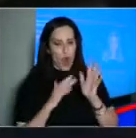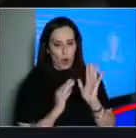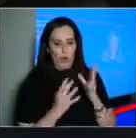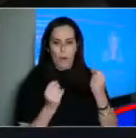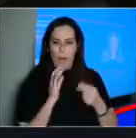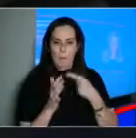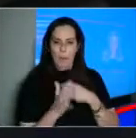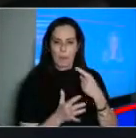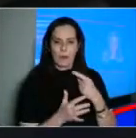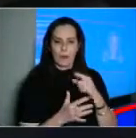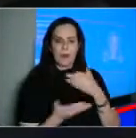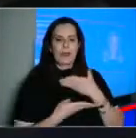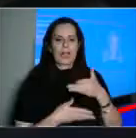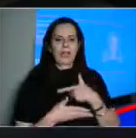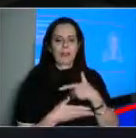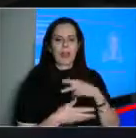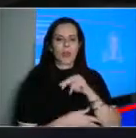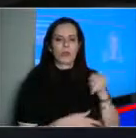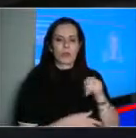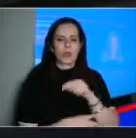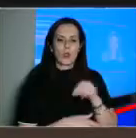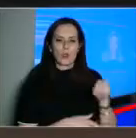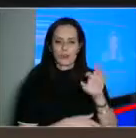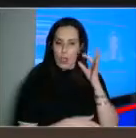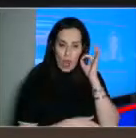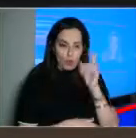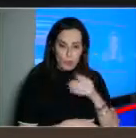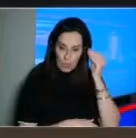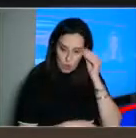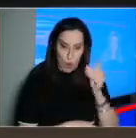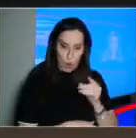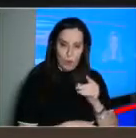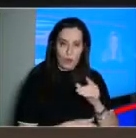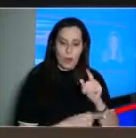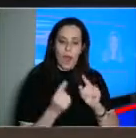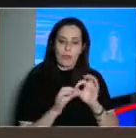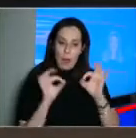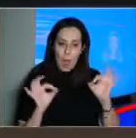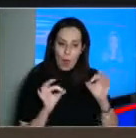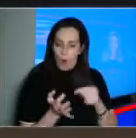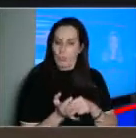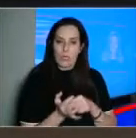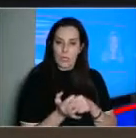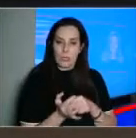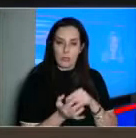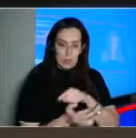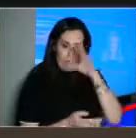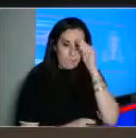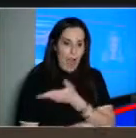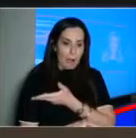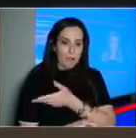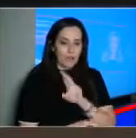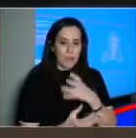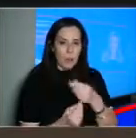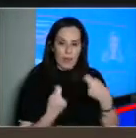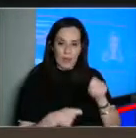הרבה פעמים מתייחסים לנושאים האלה כנושאים של נשים, אבל צריך לזכור שהמקור שלהם בסופו של דבר זה גברים, ויש כל כך